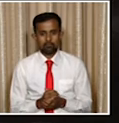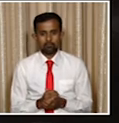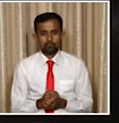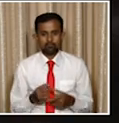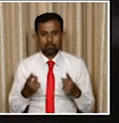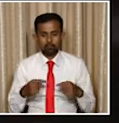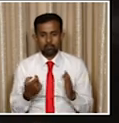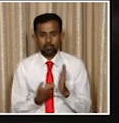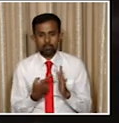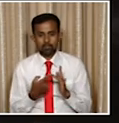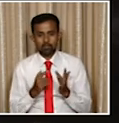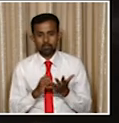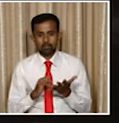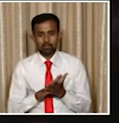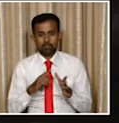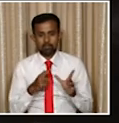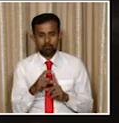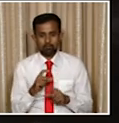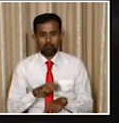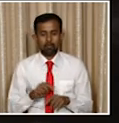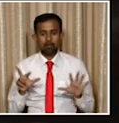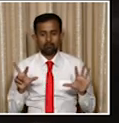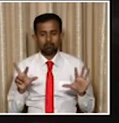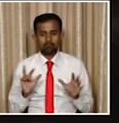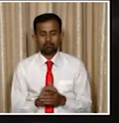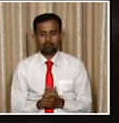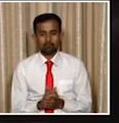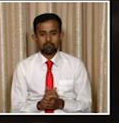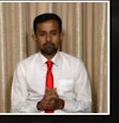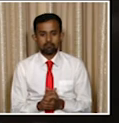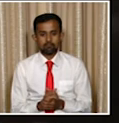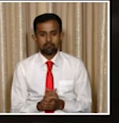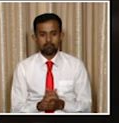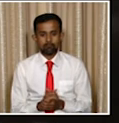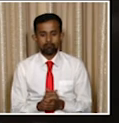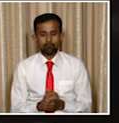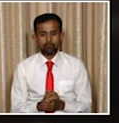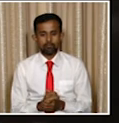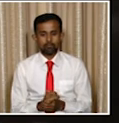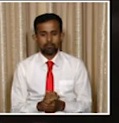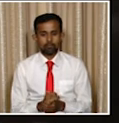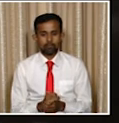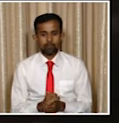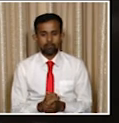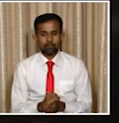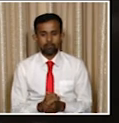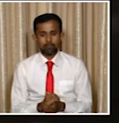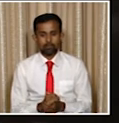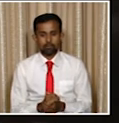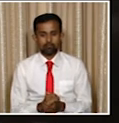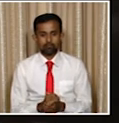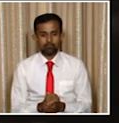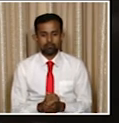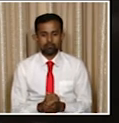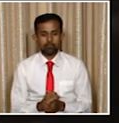ගරු රිෂාඩ් බදුරුදීන් මන්තුම ඔබතුමාට විනාඩි 8ක් කාලයක් ලැබෙනවා. ඕකේ. බිස්මිල්ලාහිර් රහ්මානිර් රහීම්. සභාවේ තලමේ දාංගෙන්ද